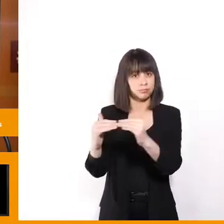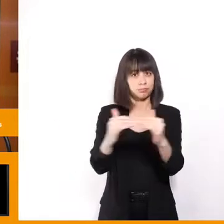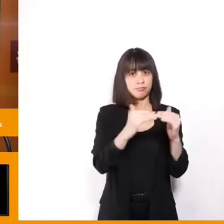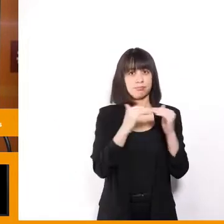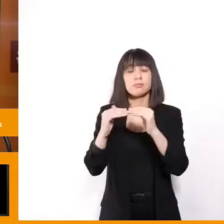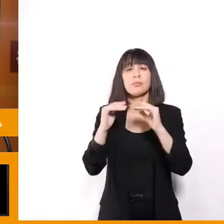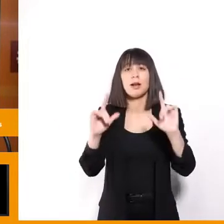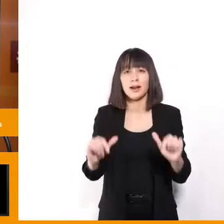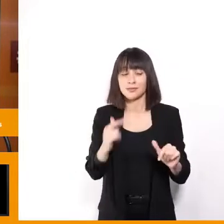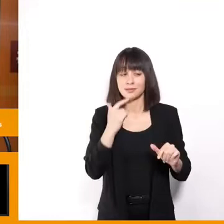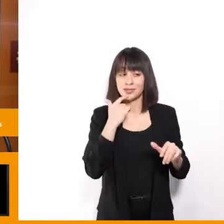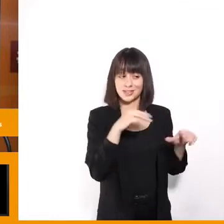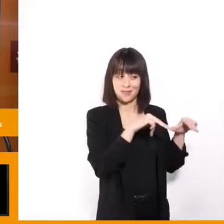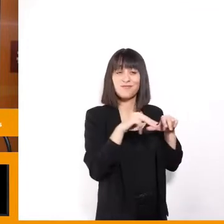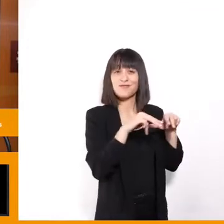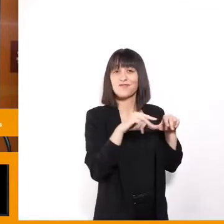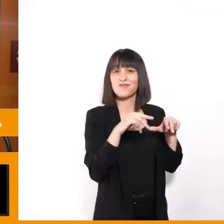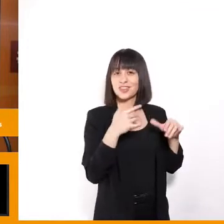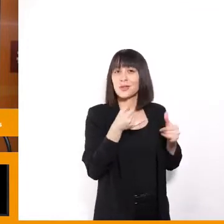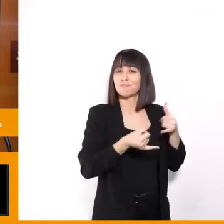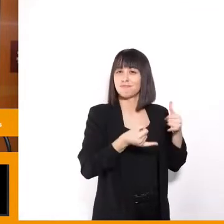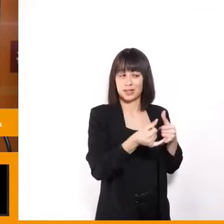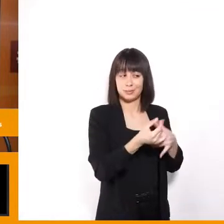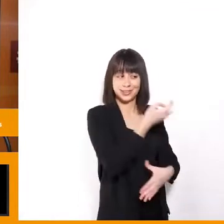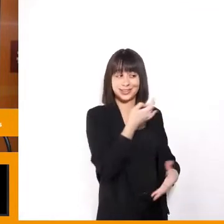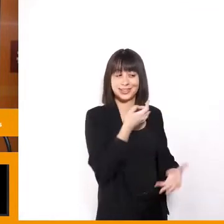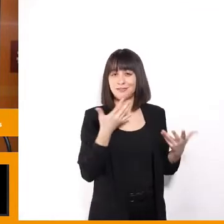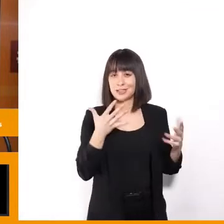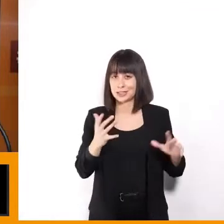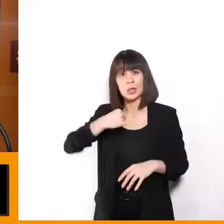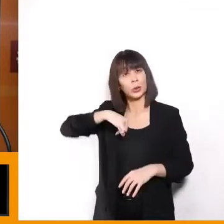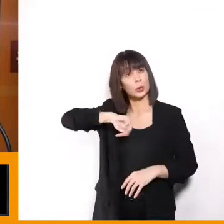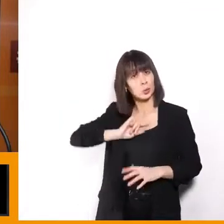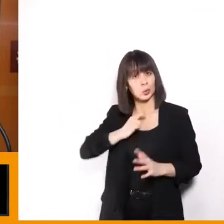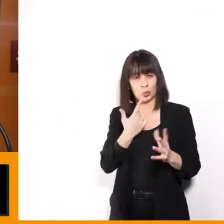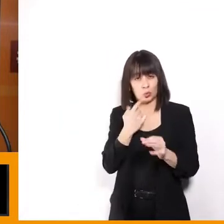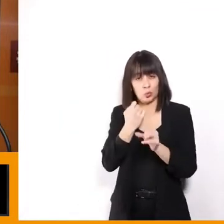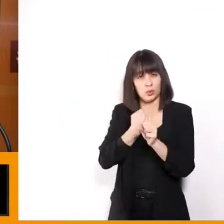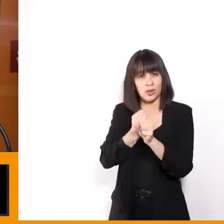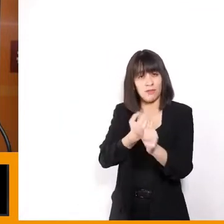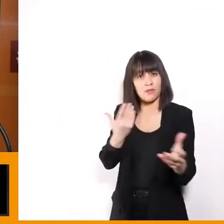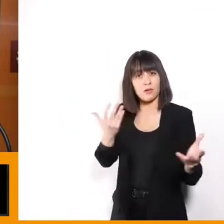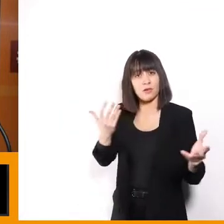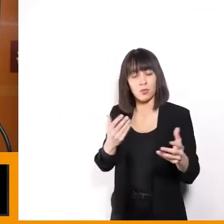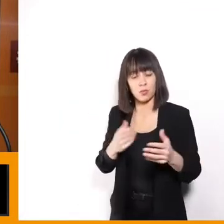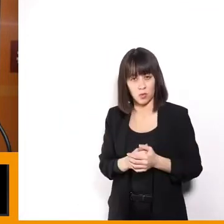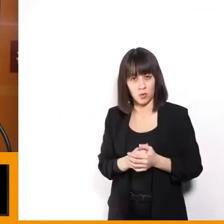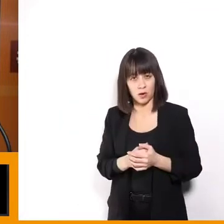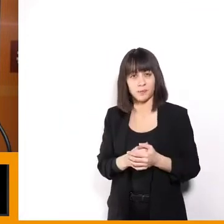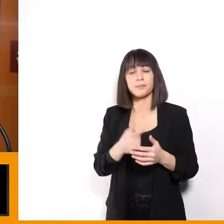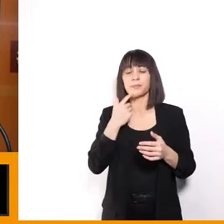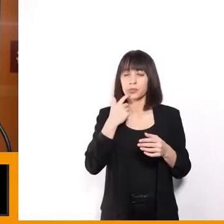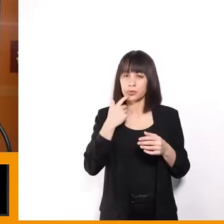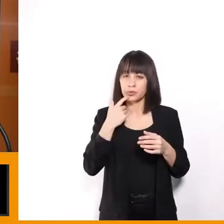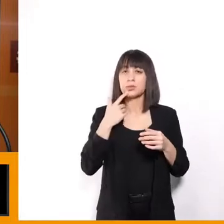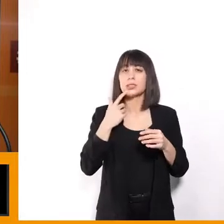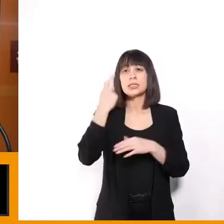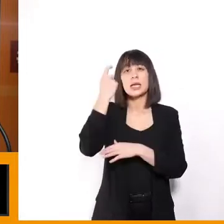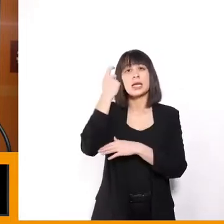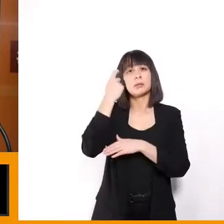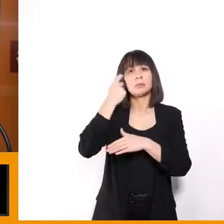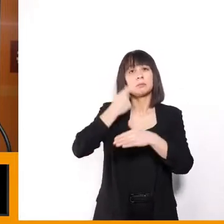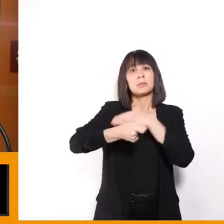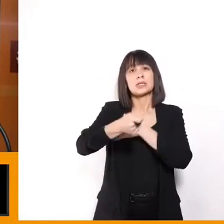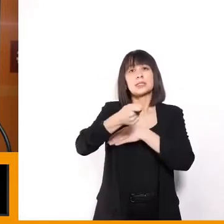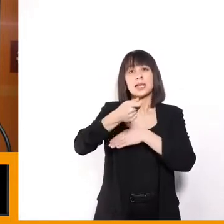vidéo. Nous, aujourd'hui, l'idée, c'est qu'on puisse travailler sur ce qu'on appelle une notion de prestation socle, qu'on retrouve dans tous